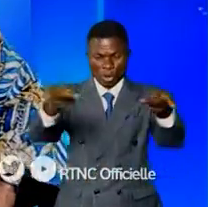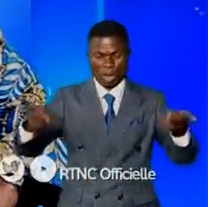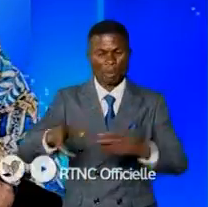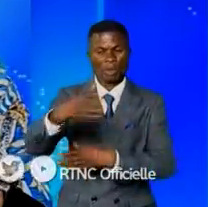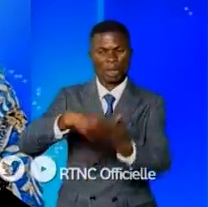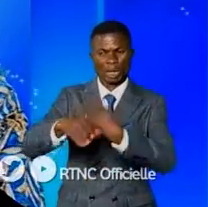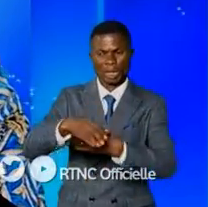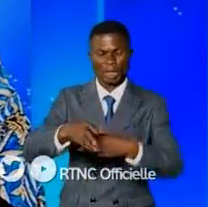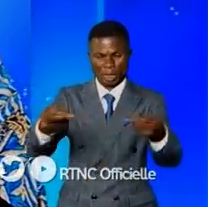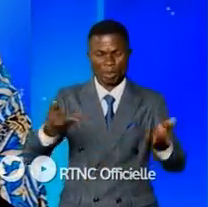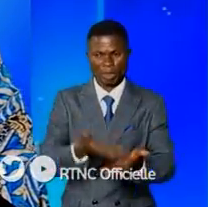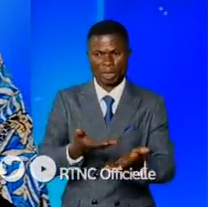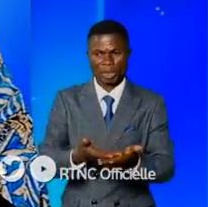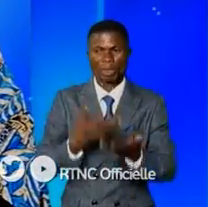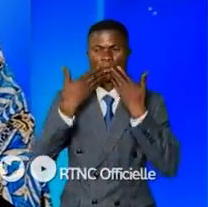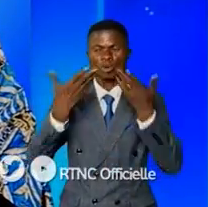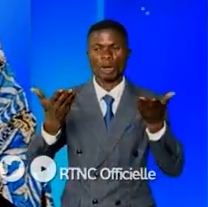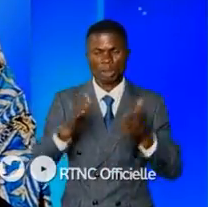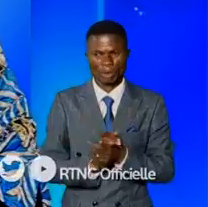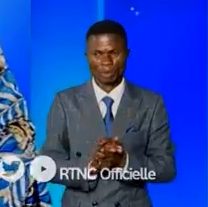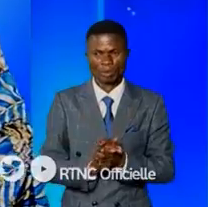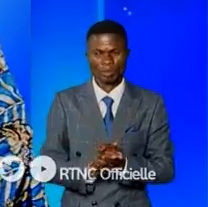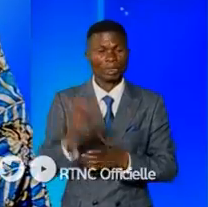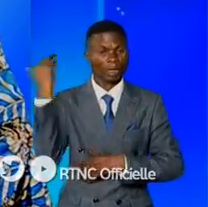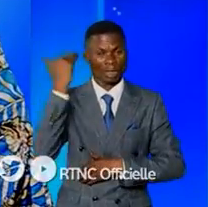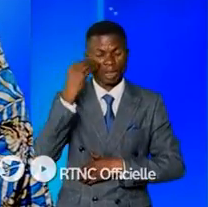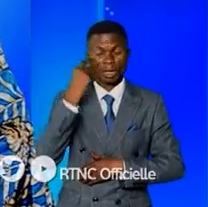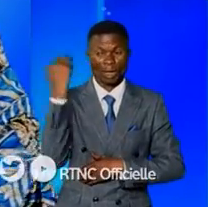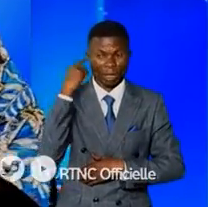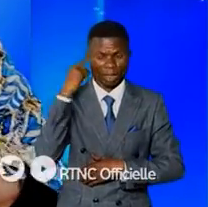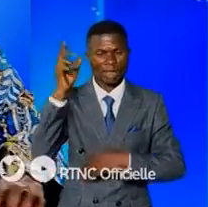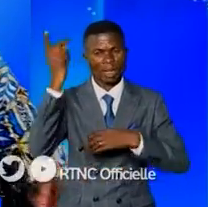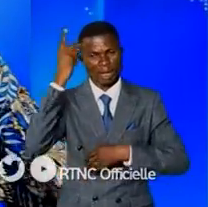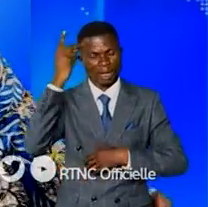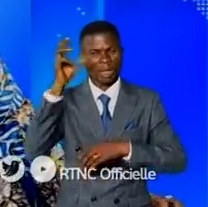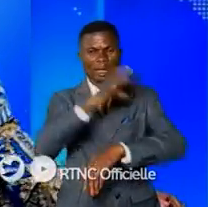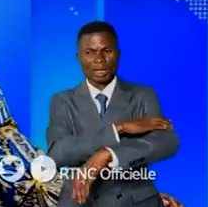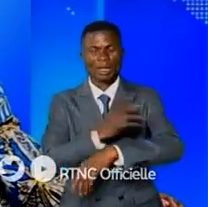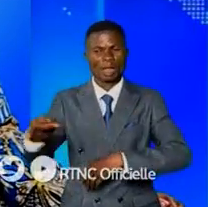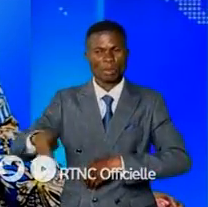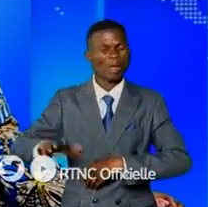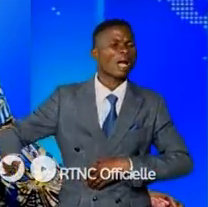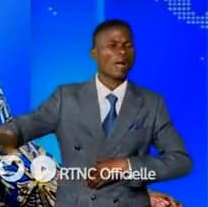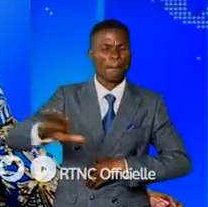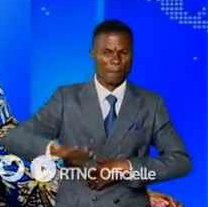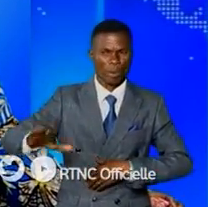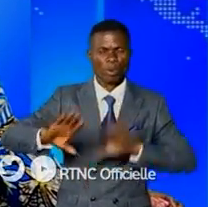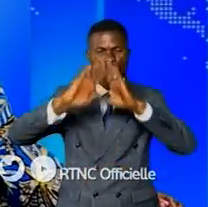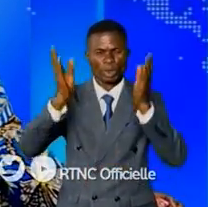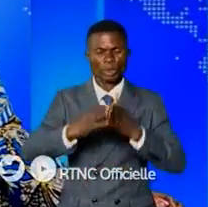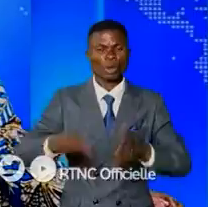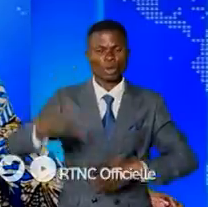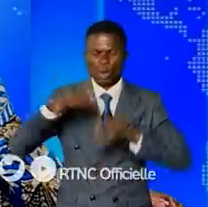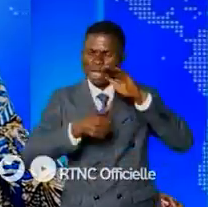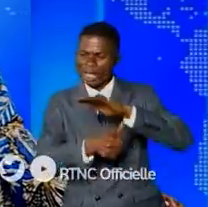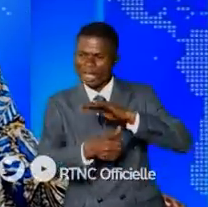anarchique de ces sites. Vous avez suivi ce journal à Kinshasa, la capitale en province et partout ailleurs. Tous les héros dans l'ombre